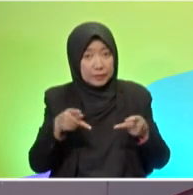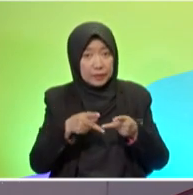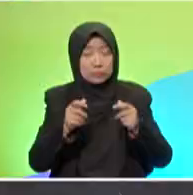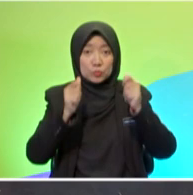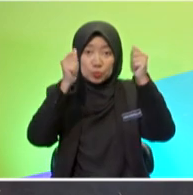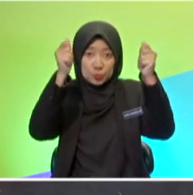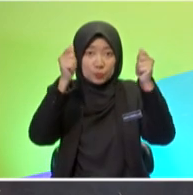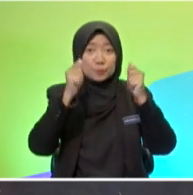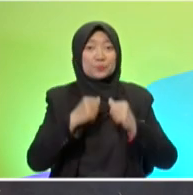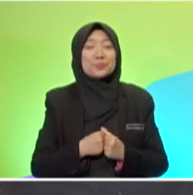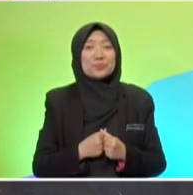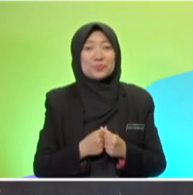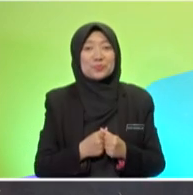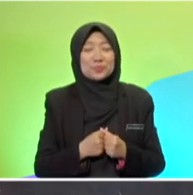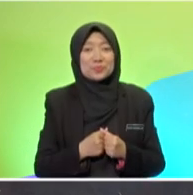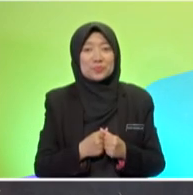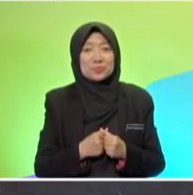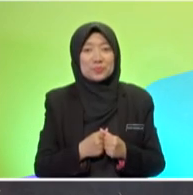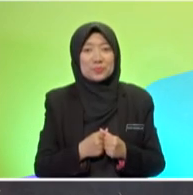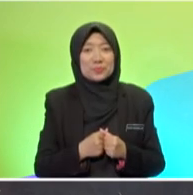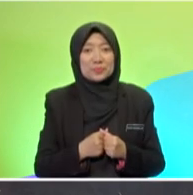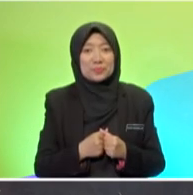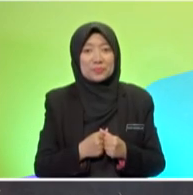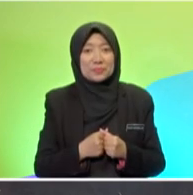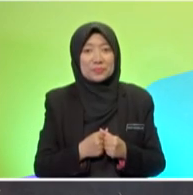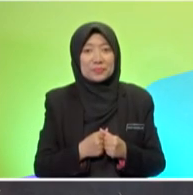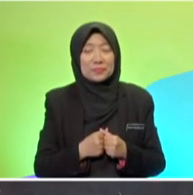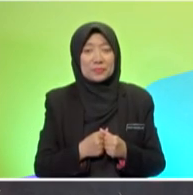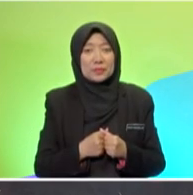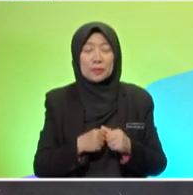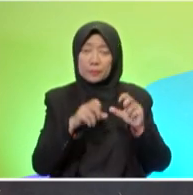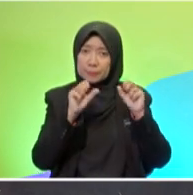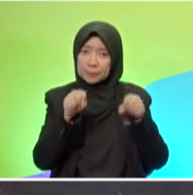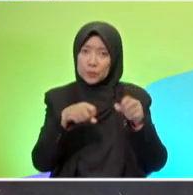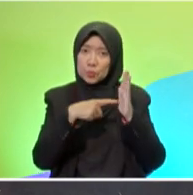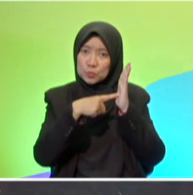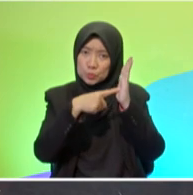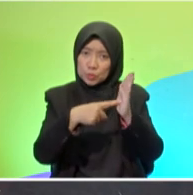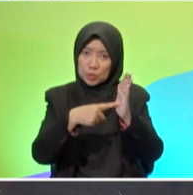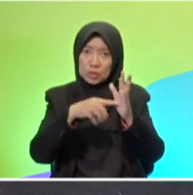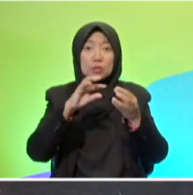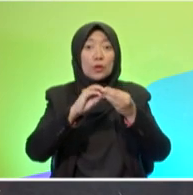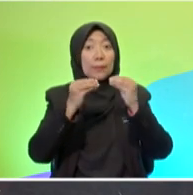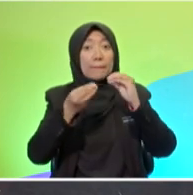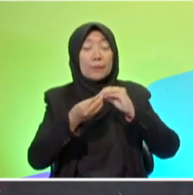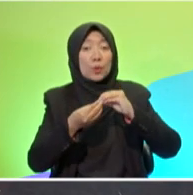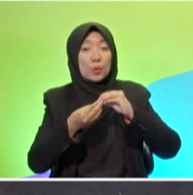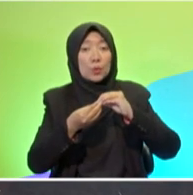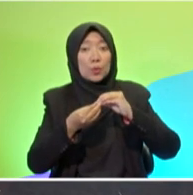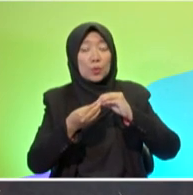rumah? Boleh Cikgu. Okey, baik. Okay. Boleh tak Mira angkatkan nombor